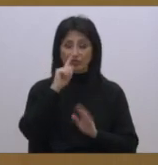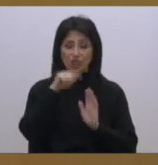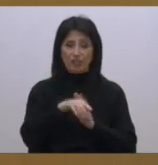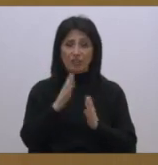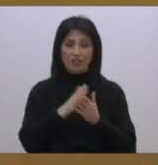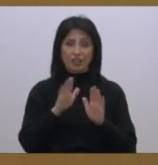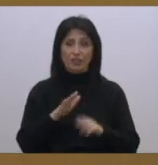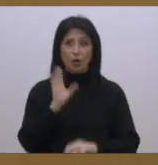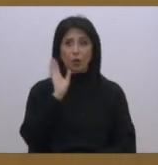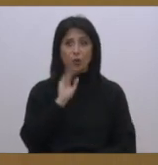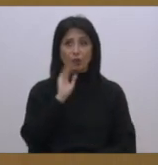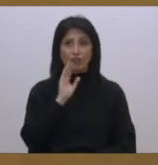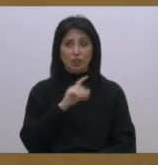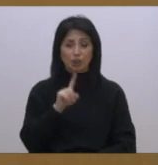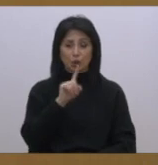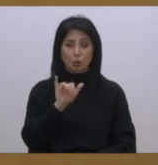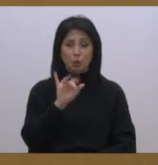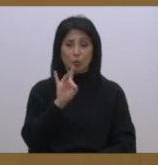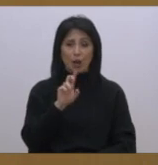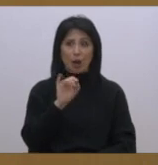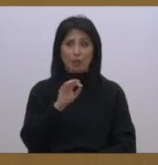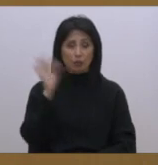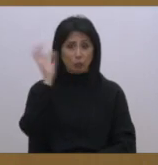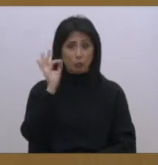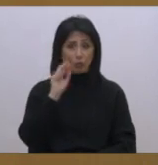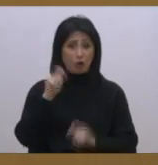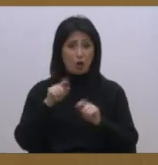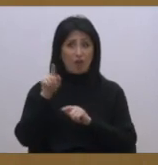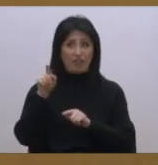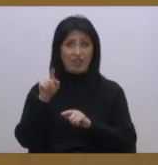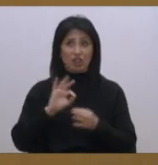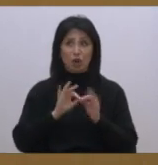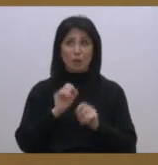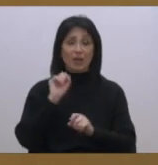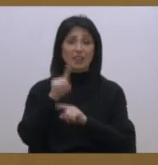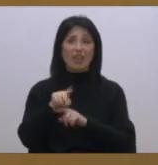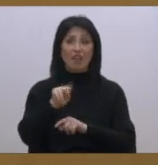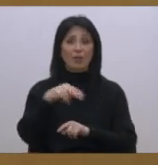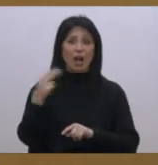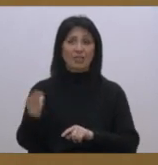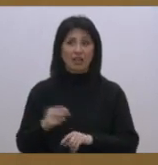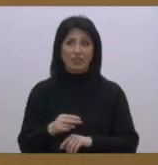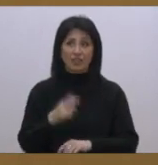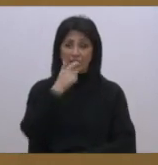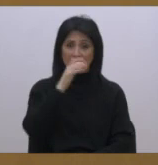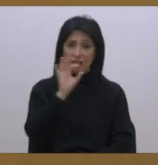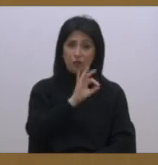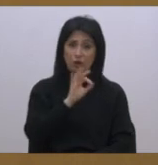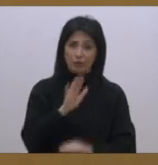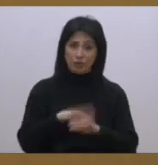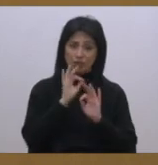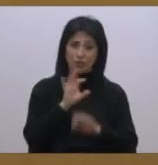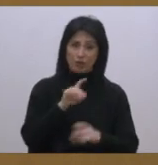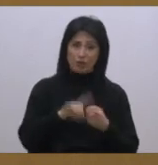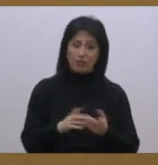აქვს ადგილი, როდესაც სალომე ზურაბიშვილს მიუნხენის კონფერენციაზე კონკრეტულ დავალებებს აძლევენ მიხეილ სააკაშვილის